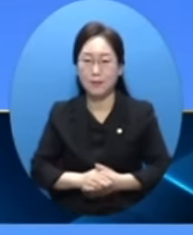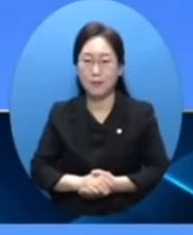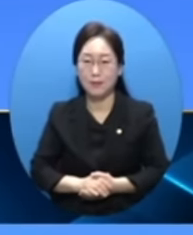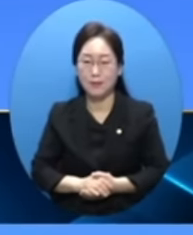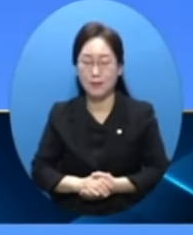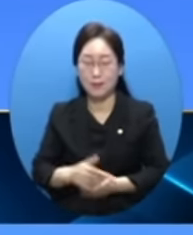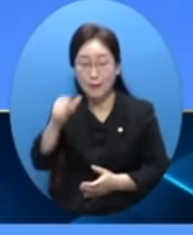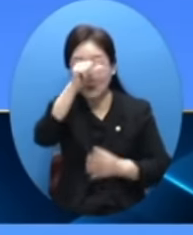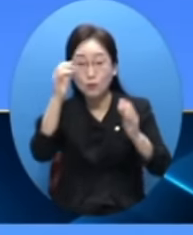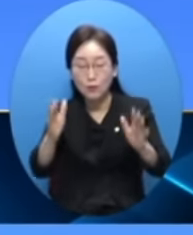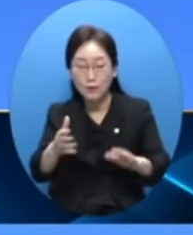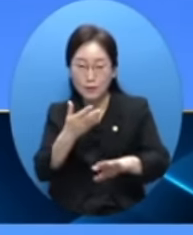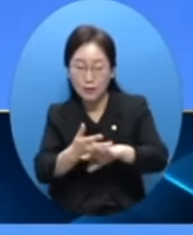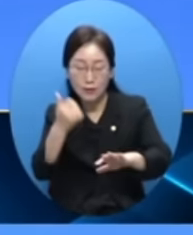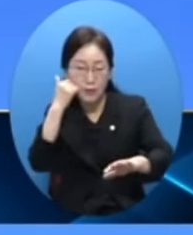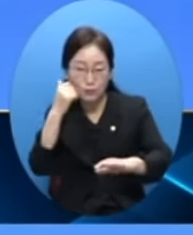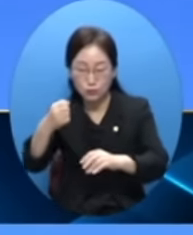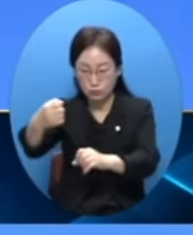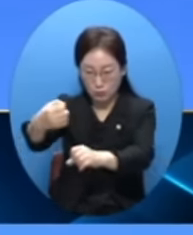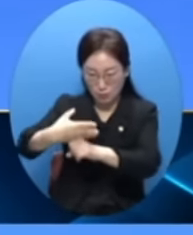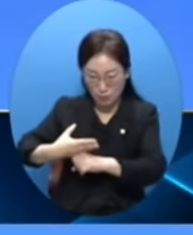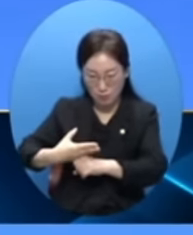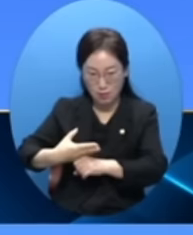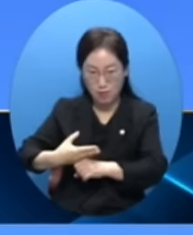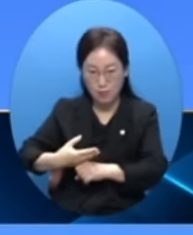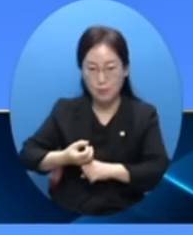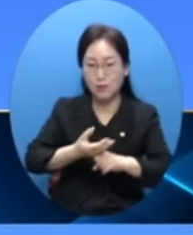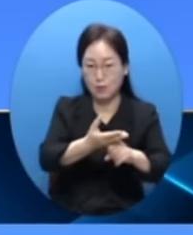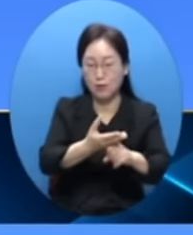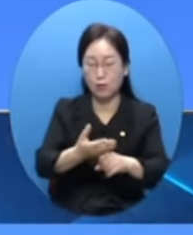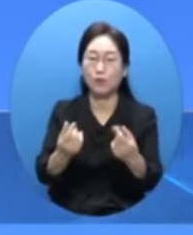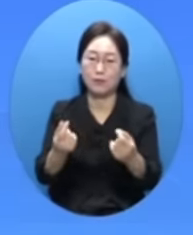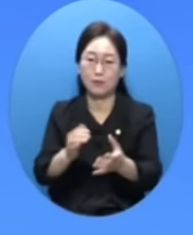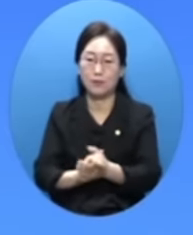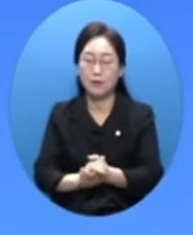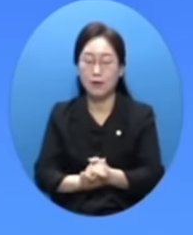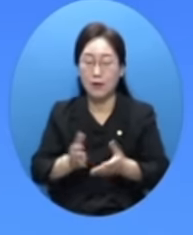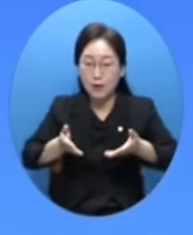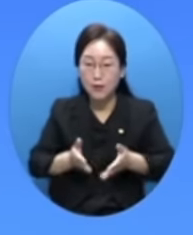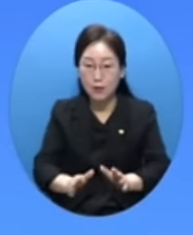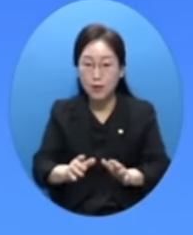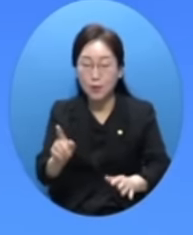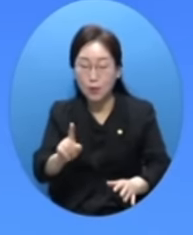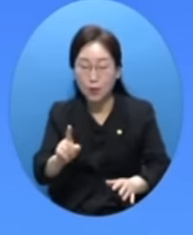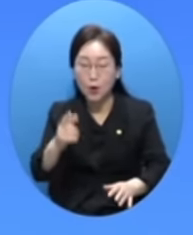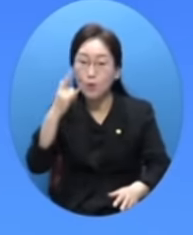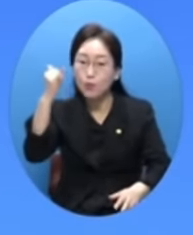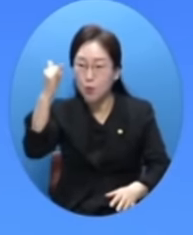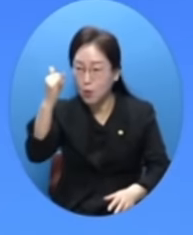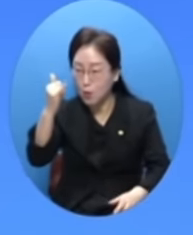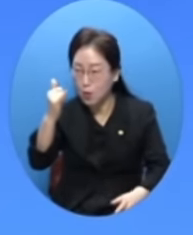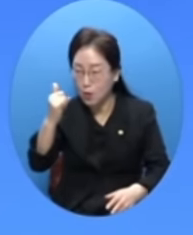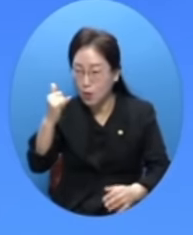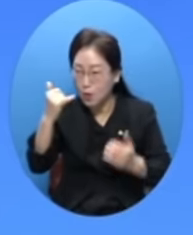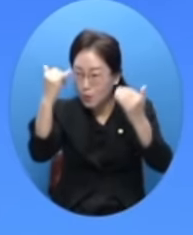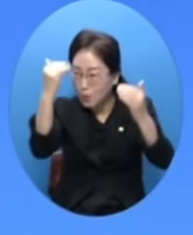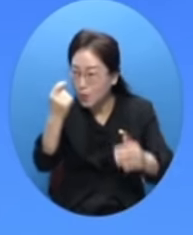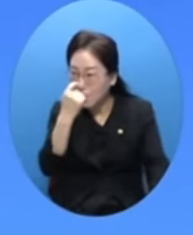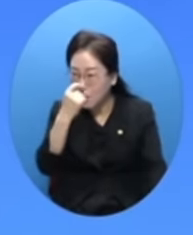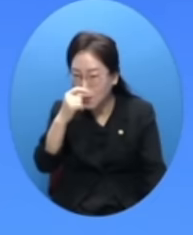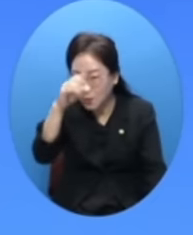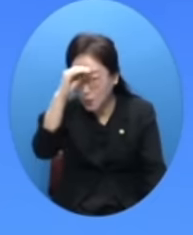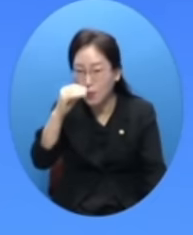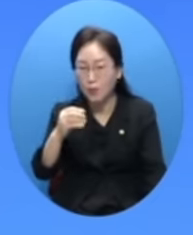타인에 의해서 많은 영향을 받습니다. 태어나서는 부모님의 영향을 받고 자라나고 자라나면서